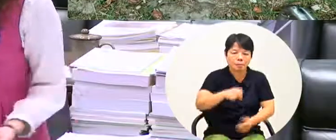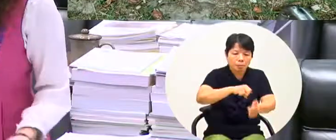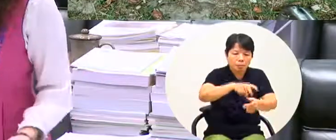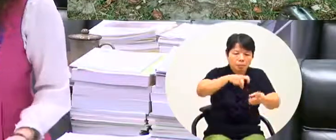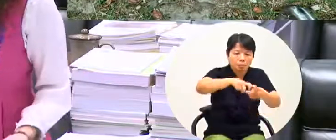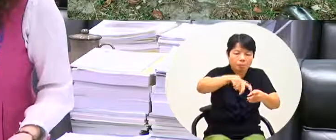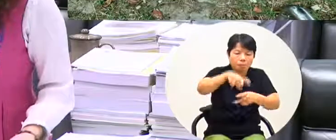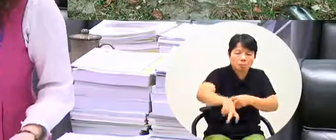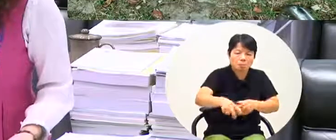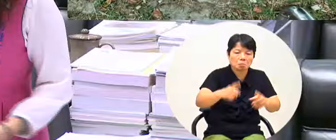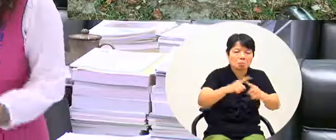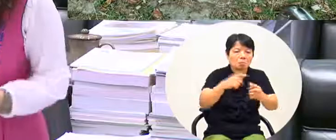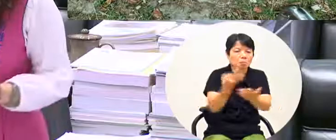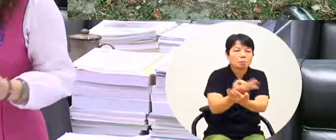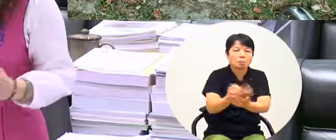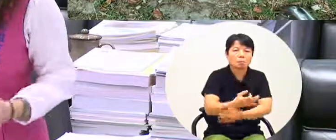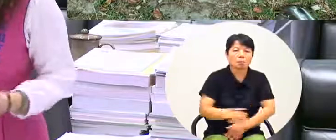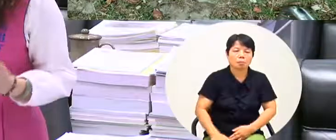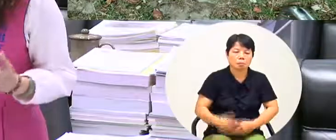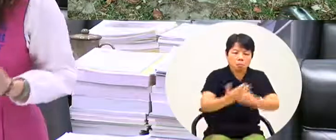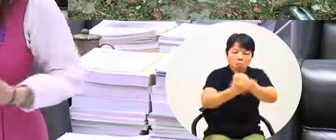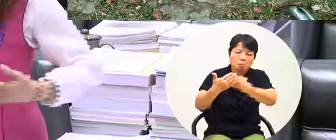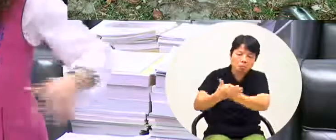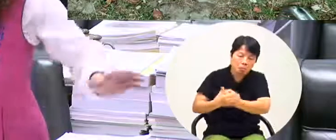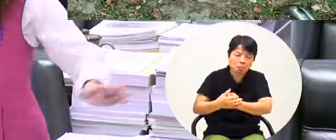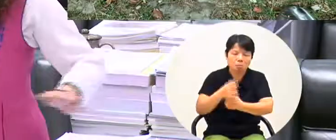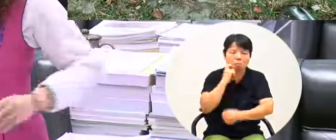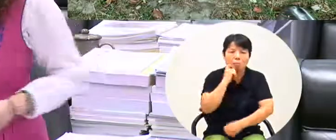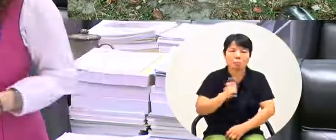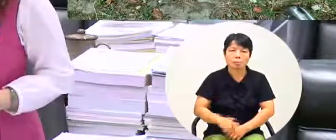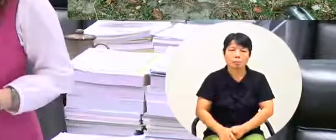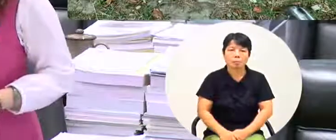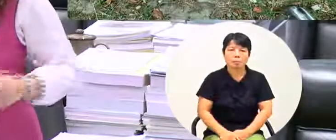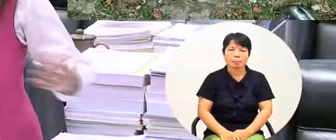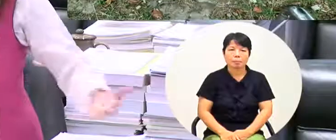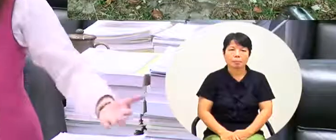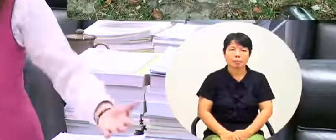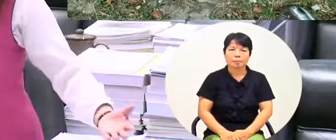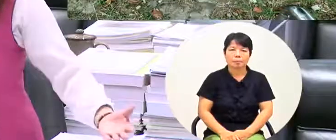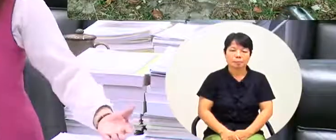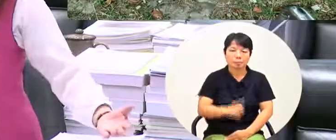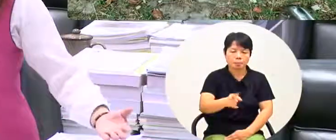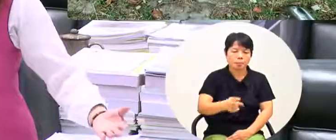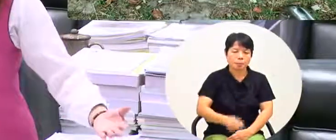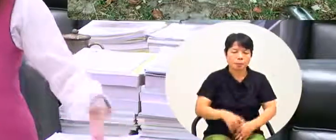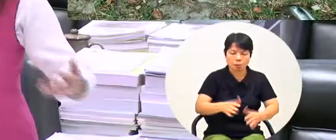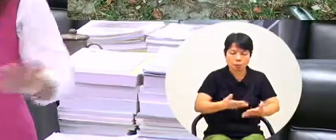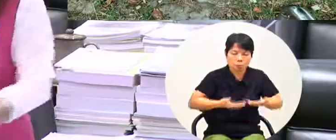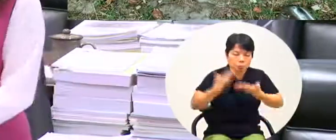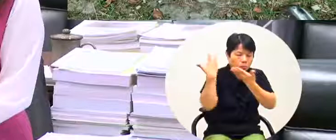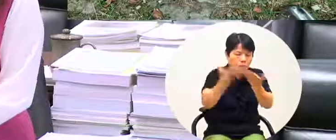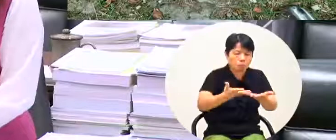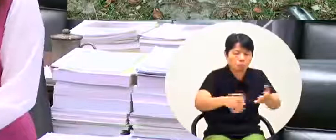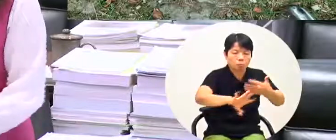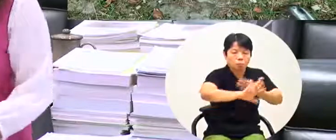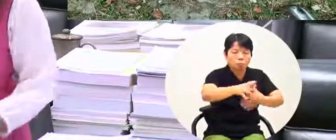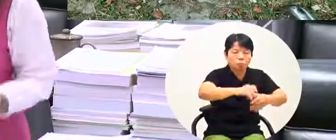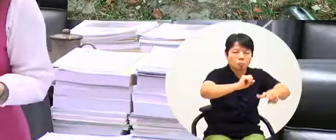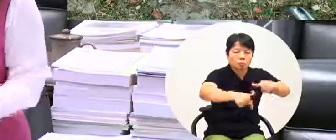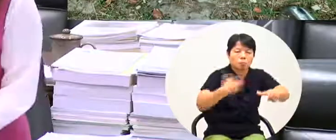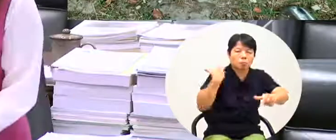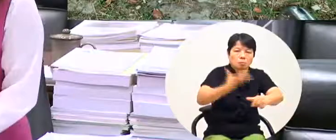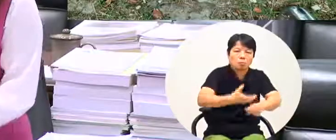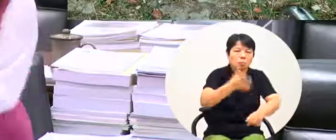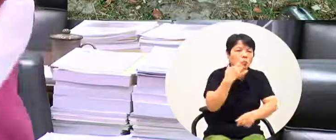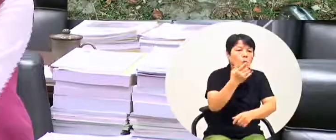么多的维管，那啊，所以我们现在都给外包厂商。那外包厂商如果负责任就好，如果不负责任的话，每次都到